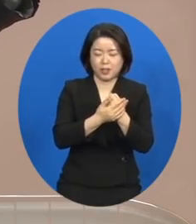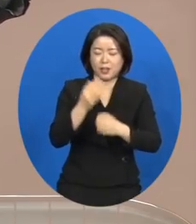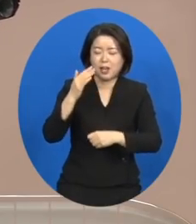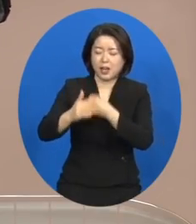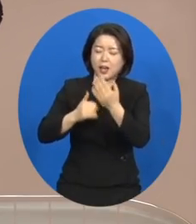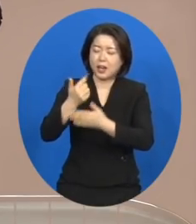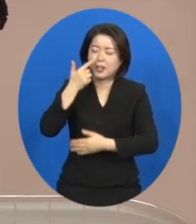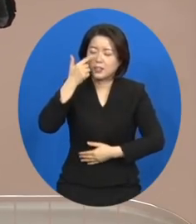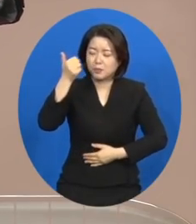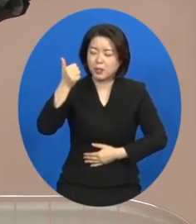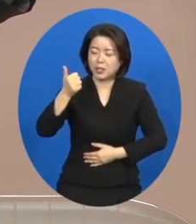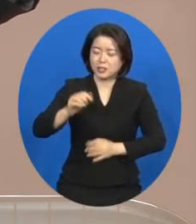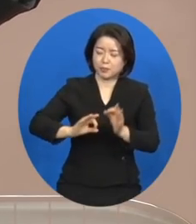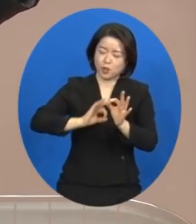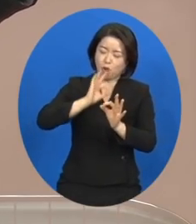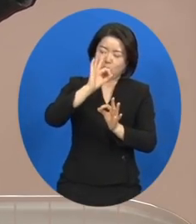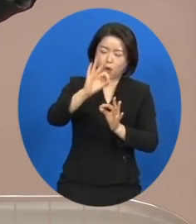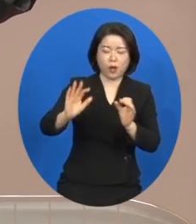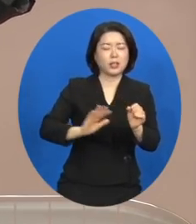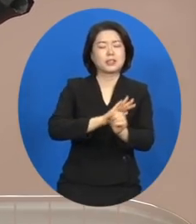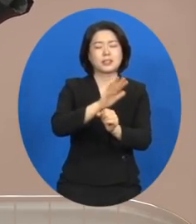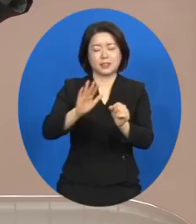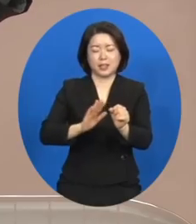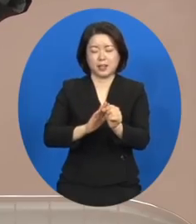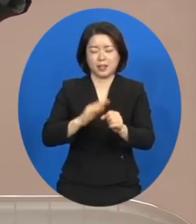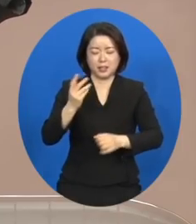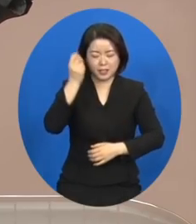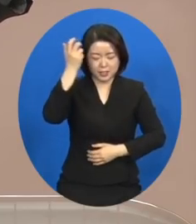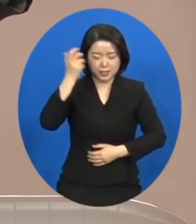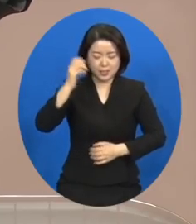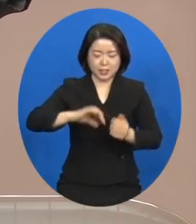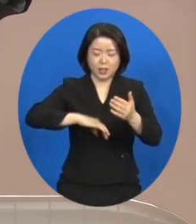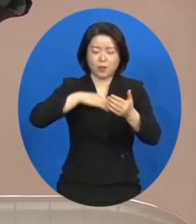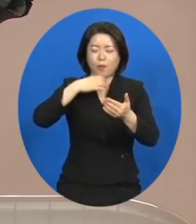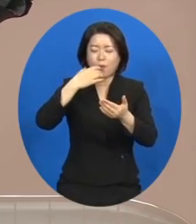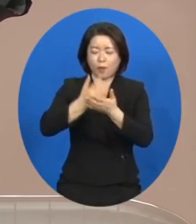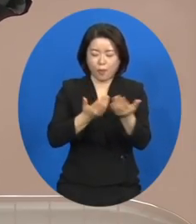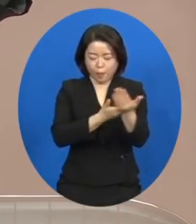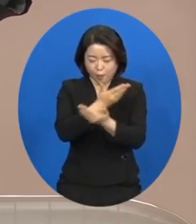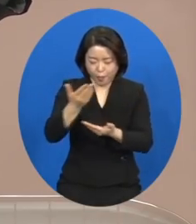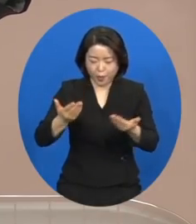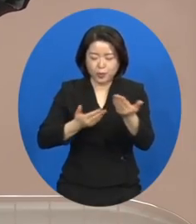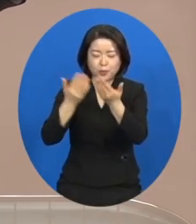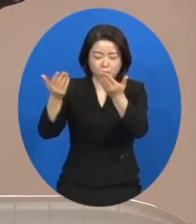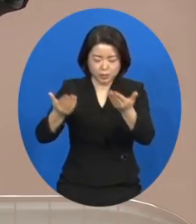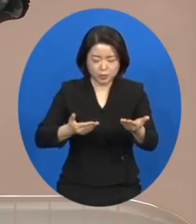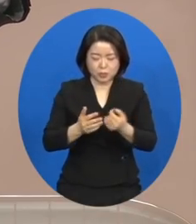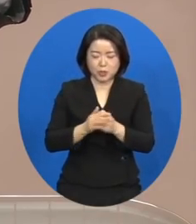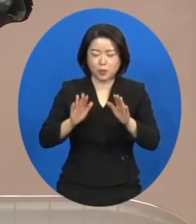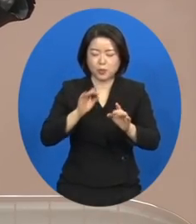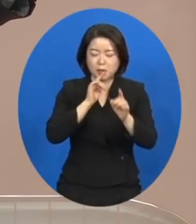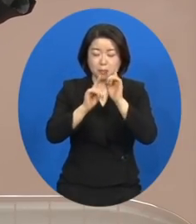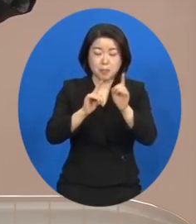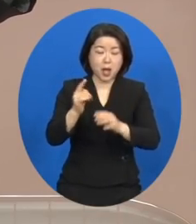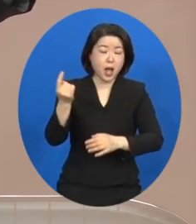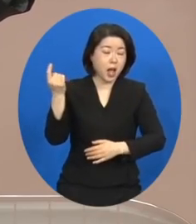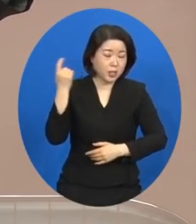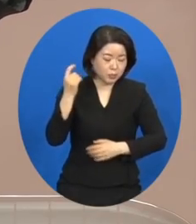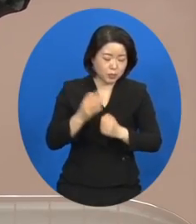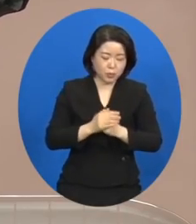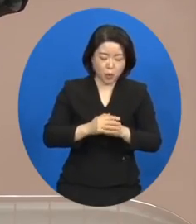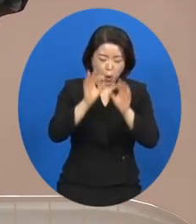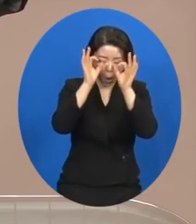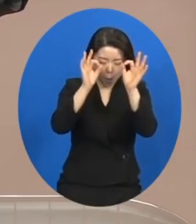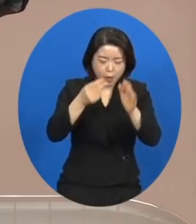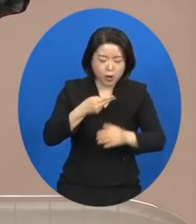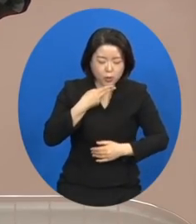하나님 아버지의 무한하신 사랑하심과 성령님의 감화감동 교통케 하심이 오늘 말씀을 듣고 보이지 않아도 이